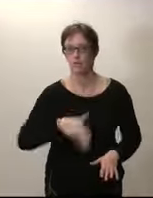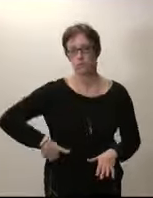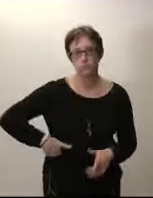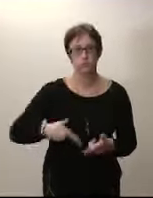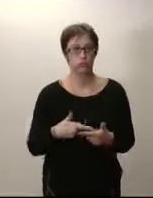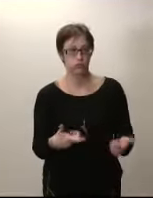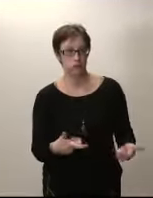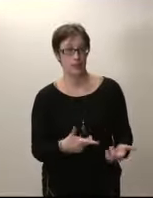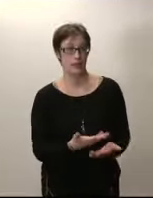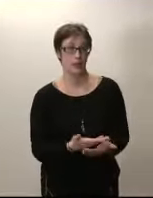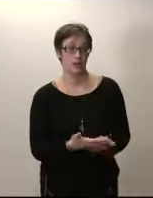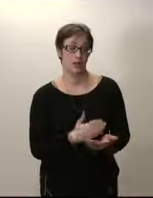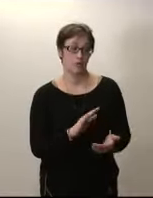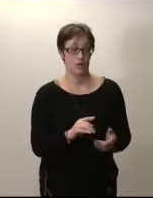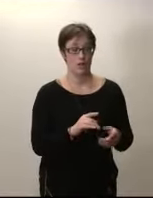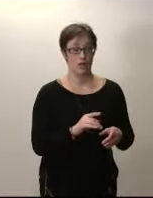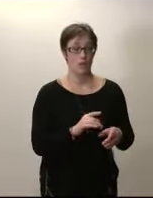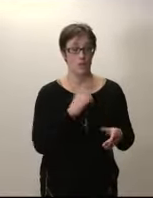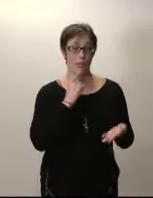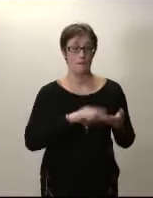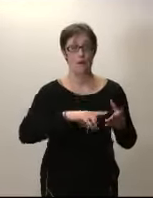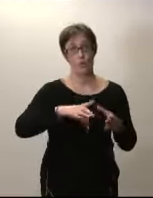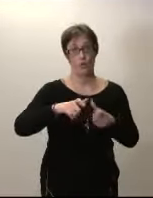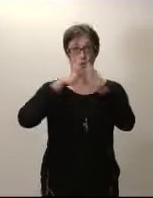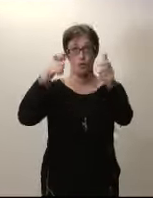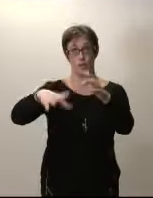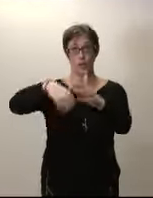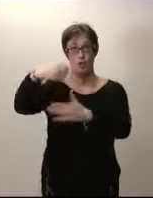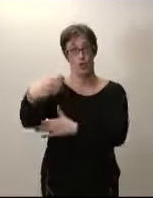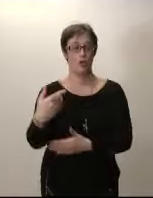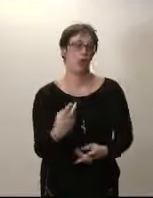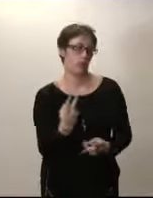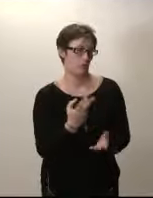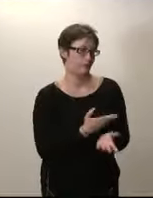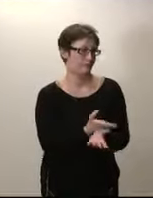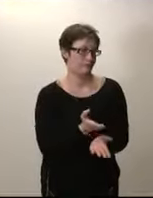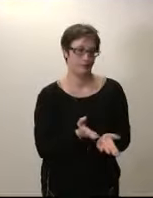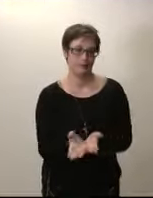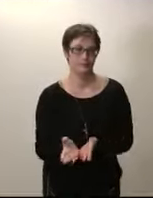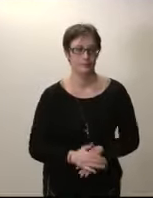c'est une tâche qu'on essaye d'externaliser au maximum. Voilà, c'était juste les deux points.